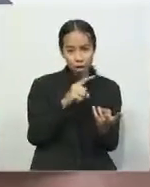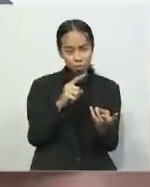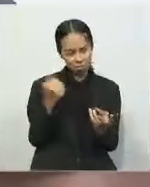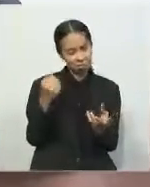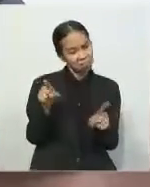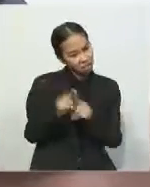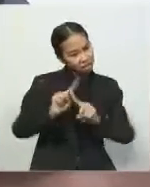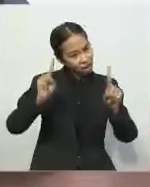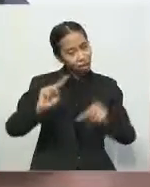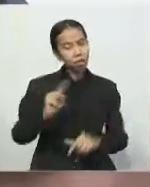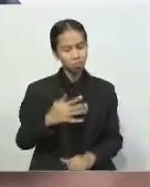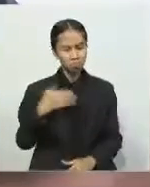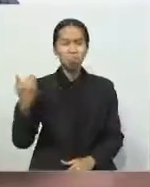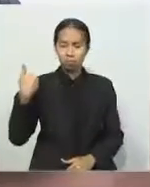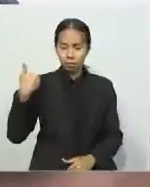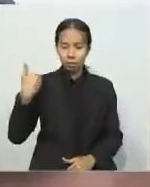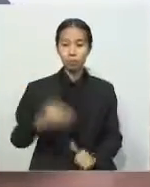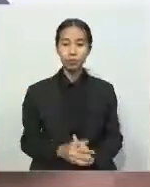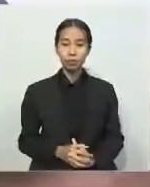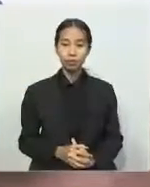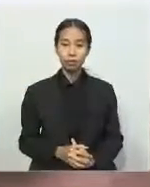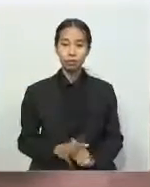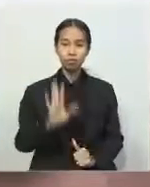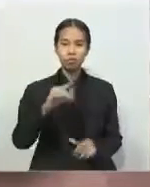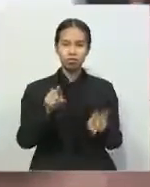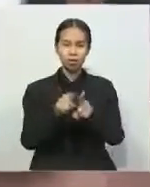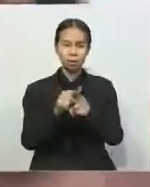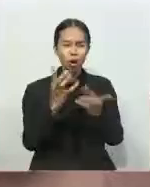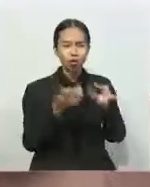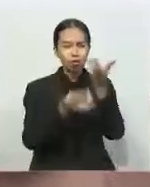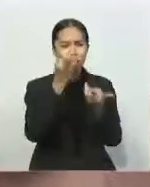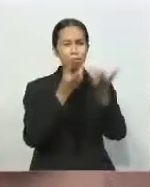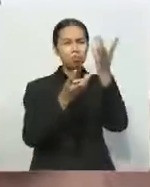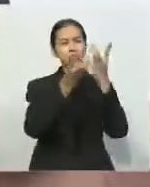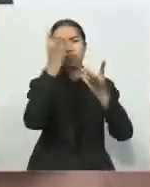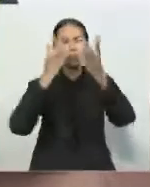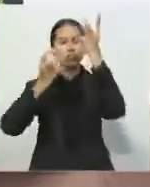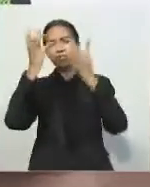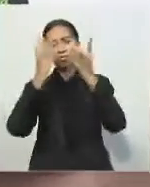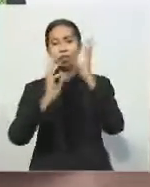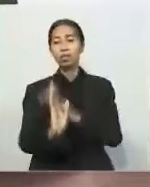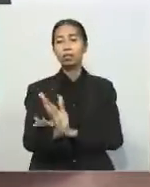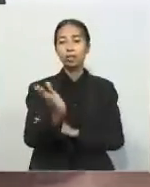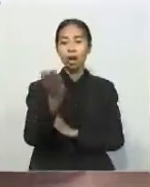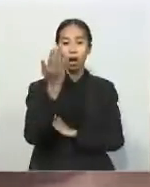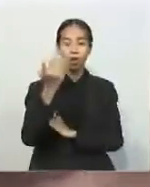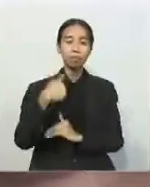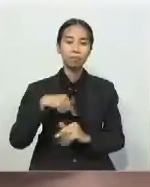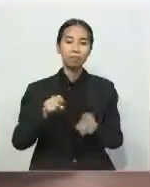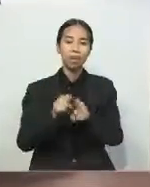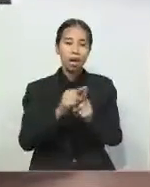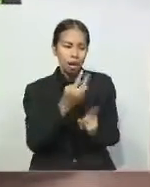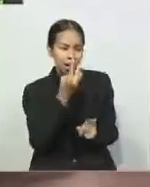นะแบบไงอะฝุ่นละอองมันก็มีเยอะเช้ามาเนี่ยมันจะแบ